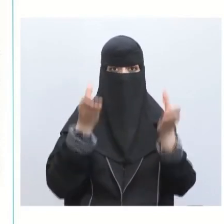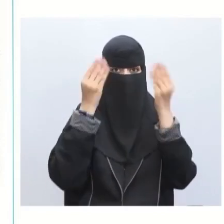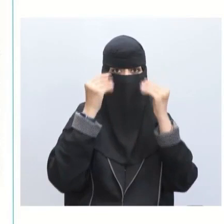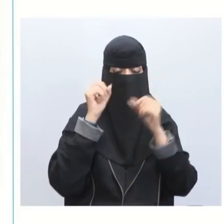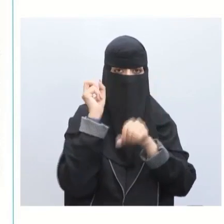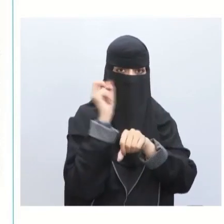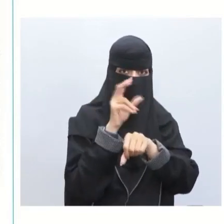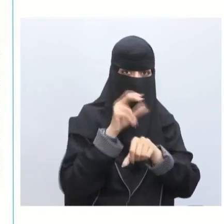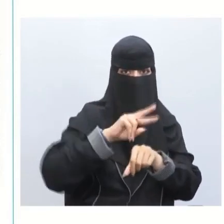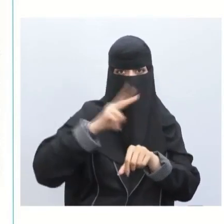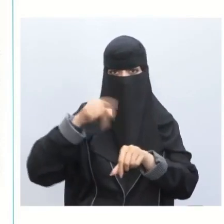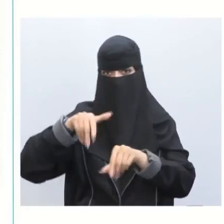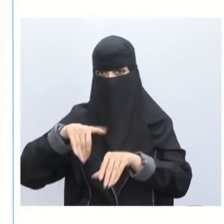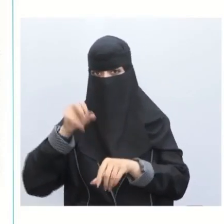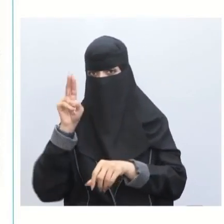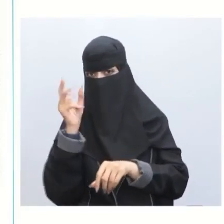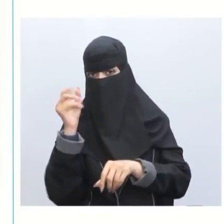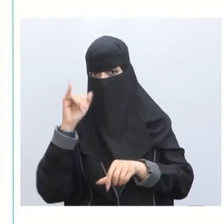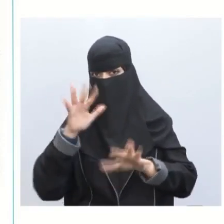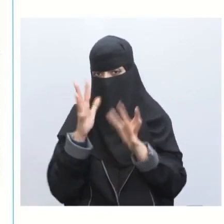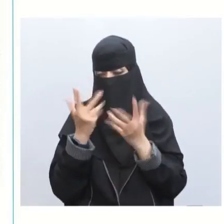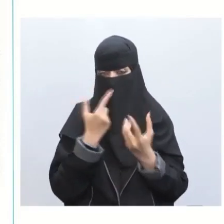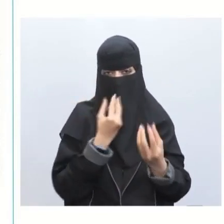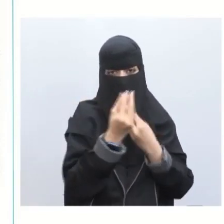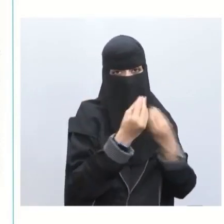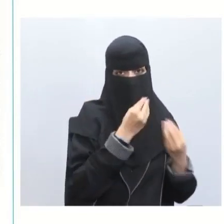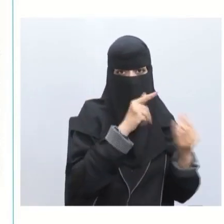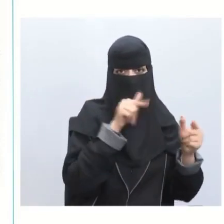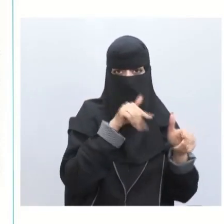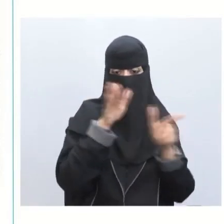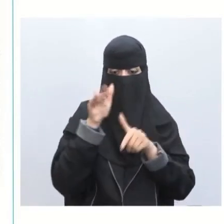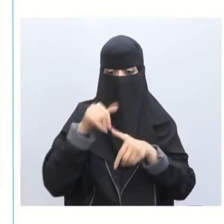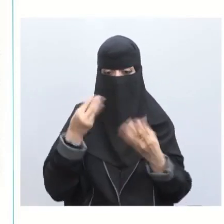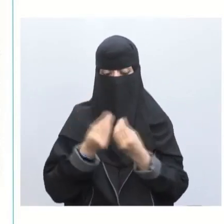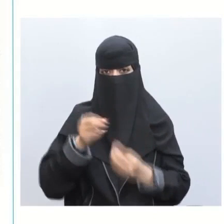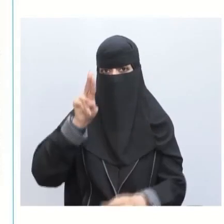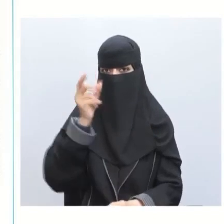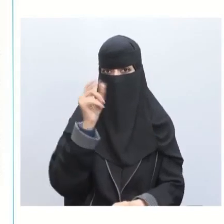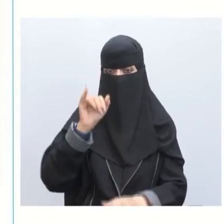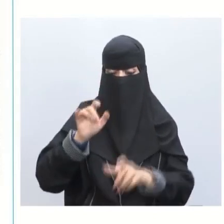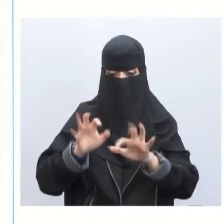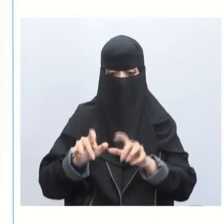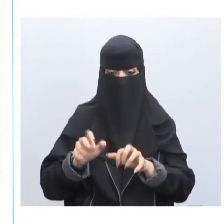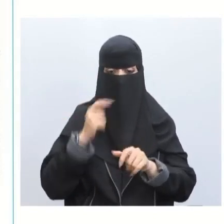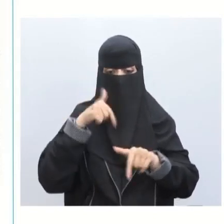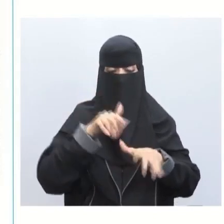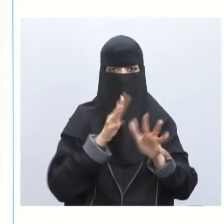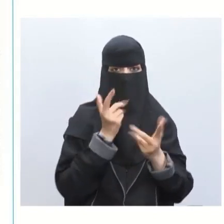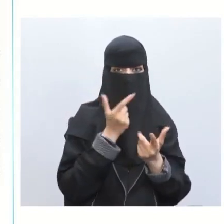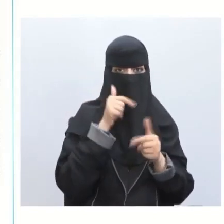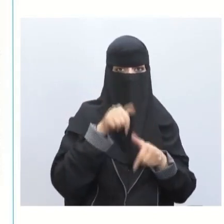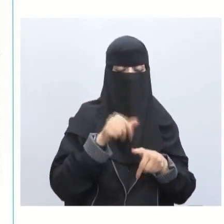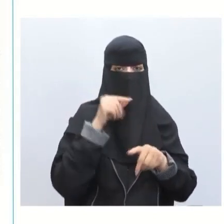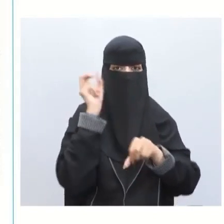باشكال واضرار التنمر وكيفيه تعامل مع التنمر الالكتروني وكذلك